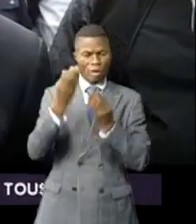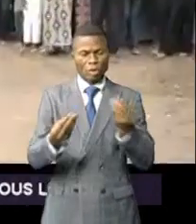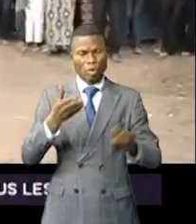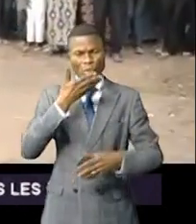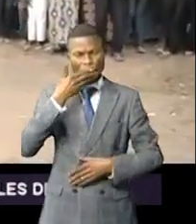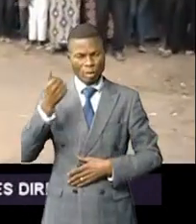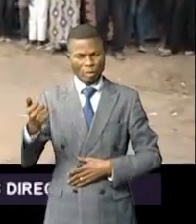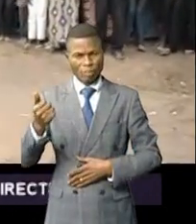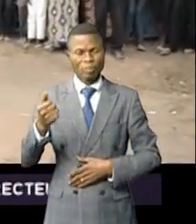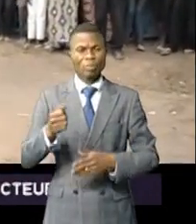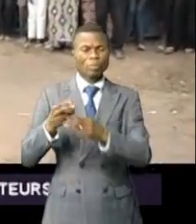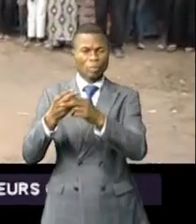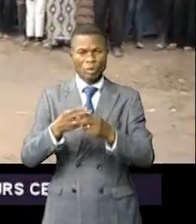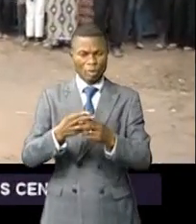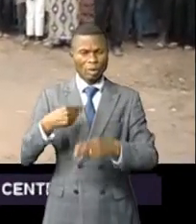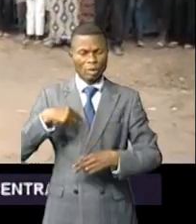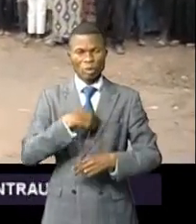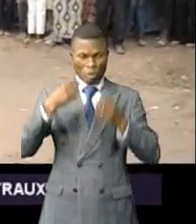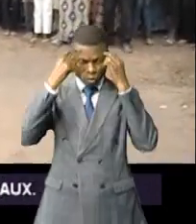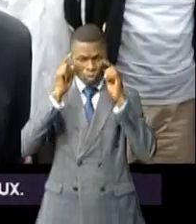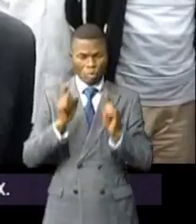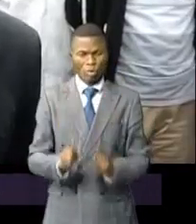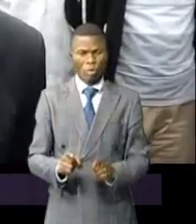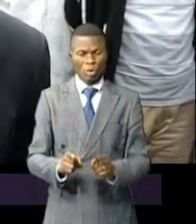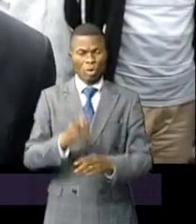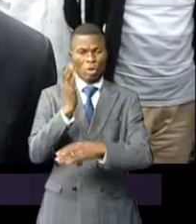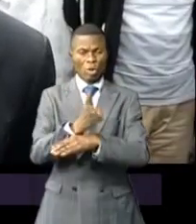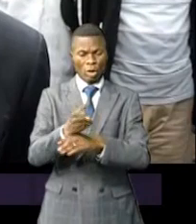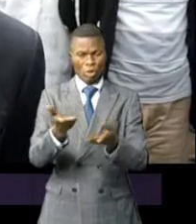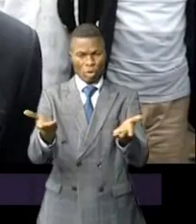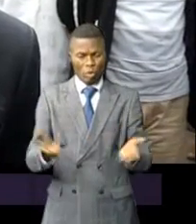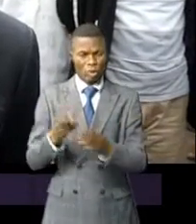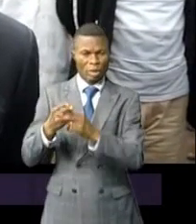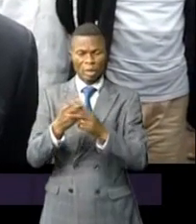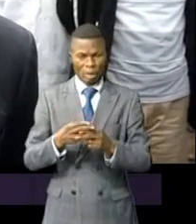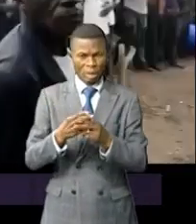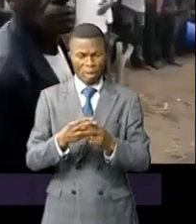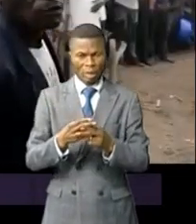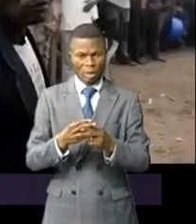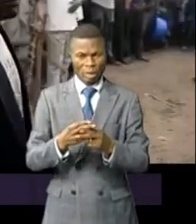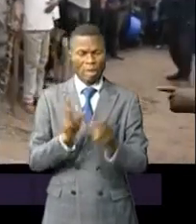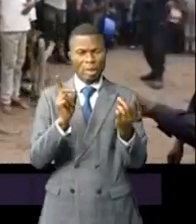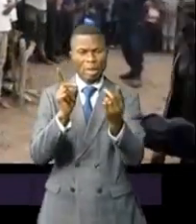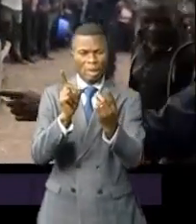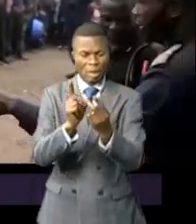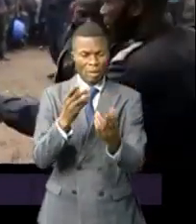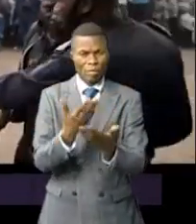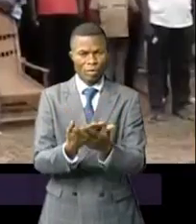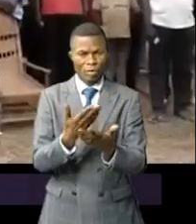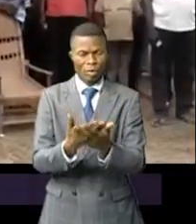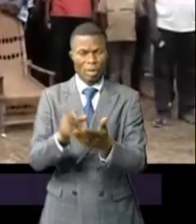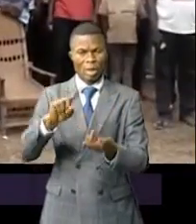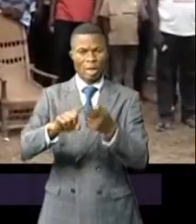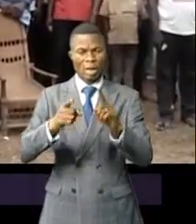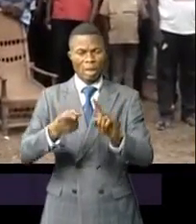solutions. En réunion de sécurité, nous avons décidé à ce que les conseils locaux de sécurité puissent rencontrer rapidement les amis